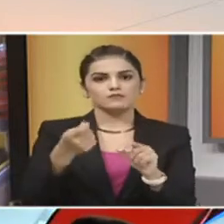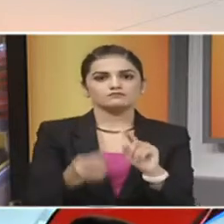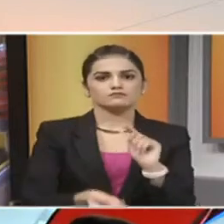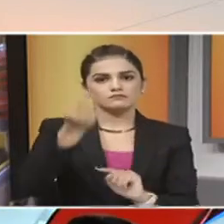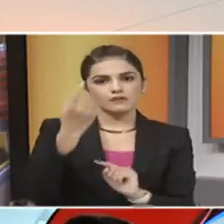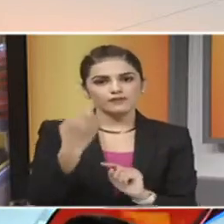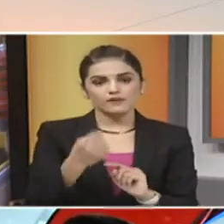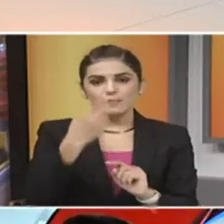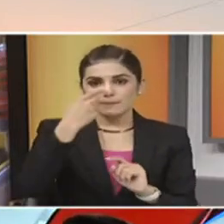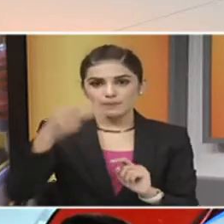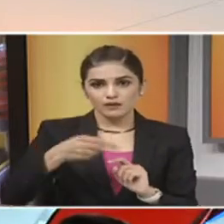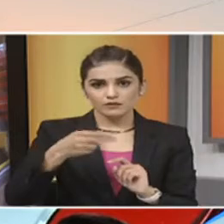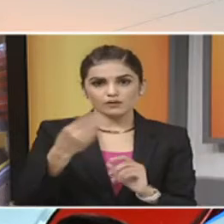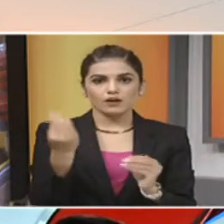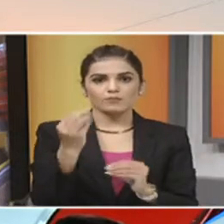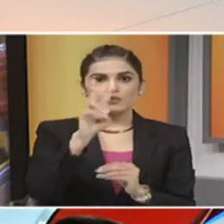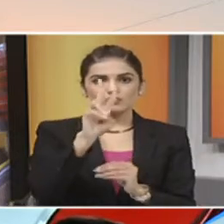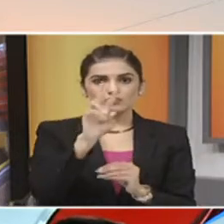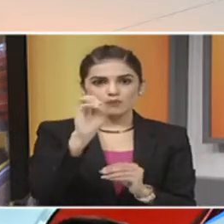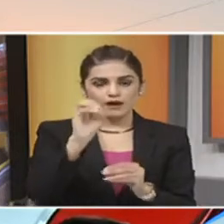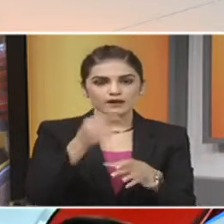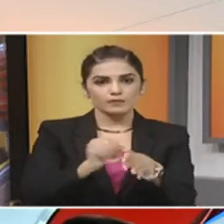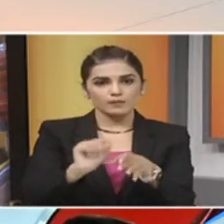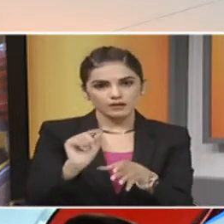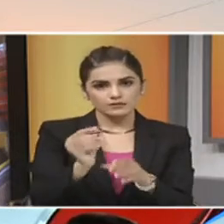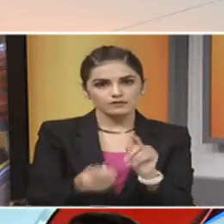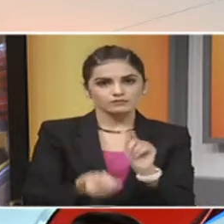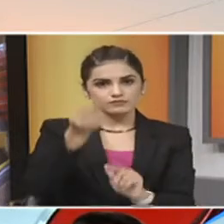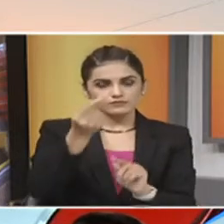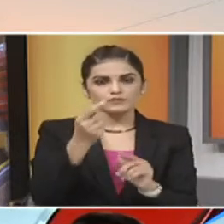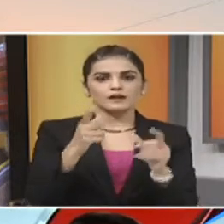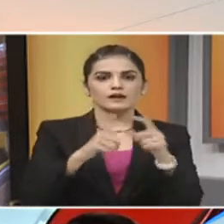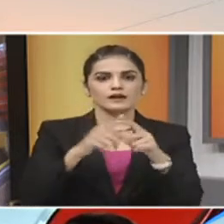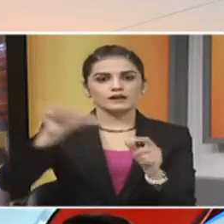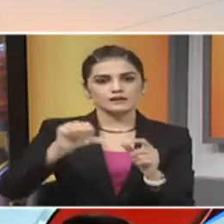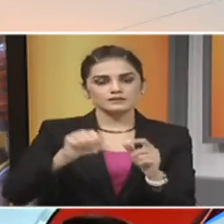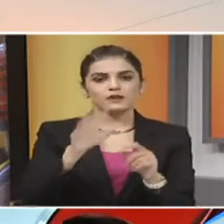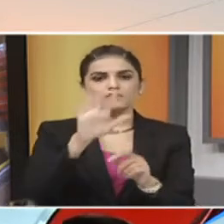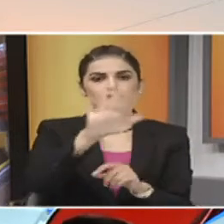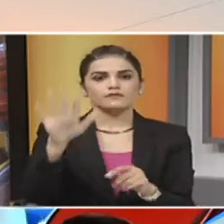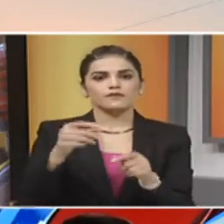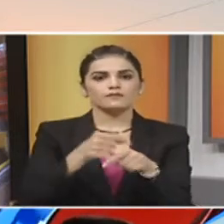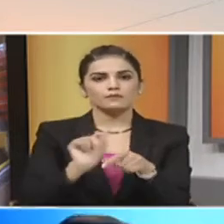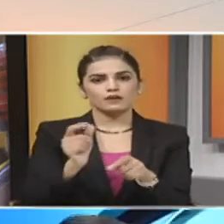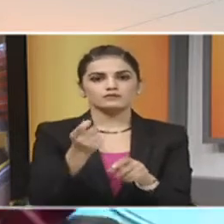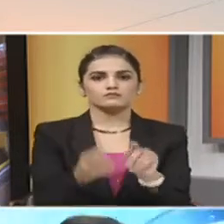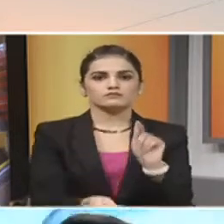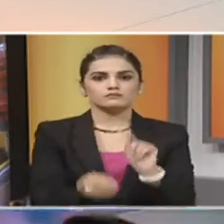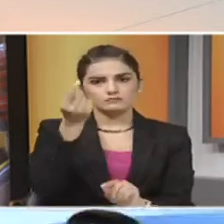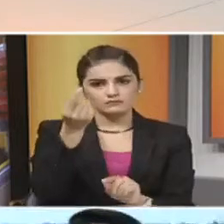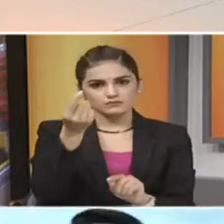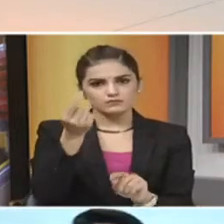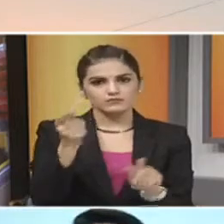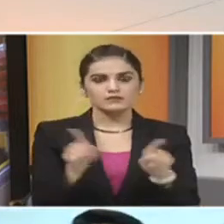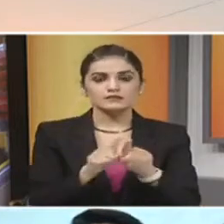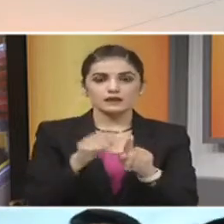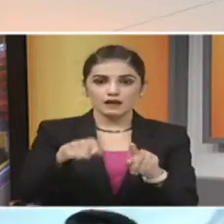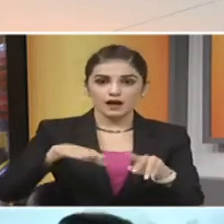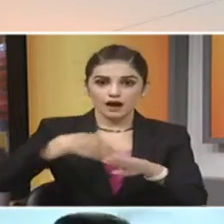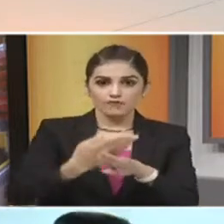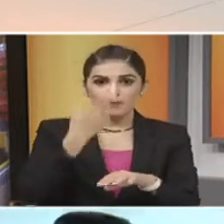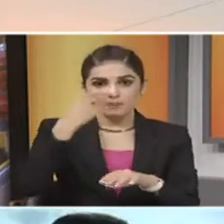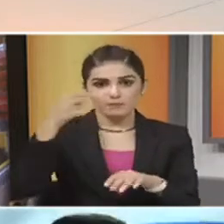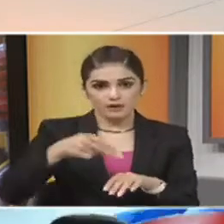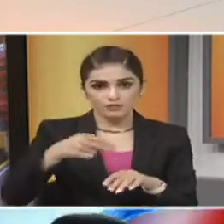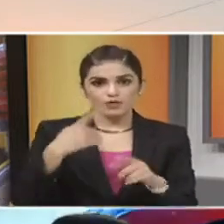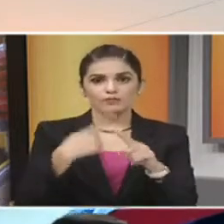बढ़े पेट्रोल पर 20 पैसे तो डीजल पर 5565 की मौत हुई है जिसके